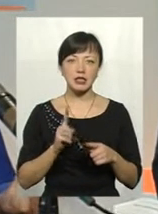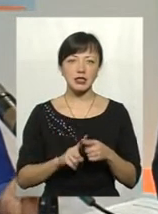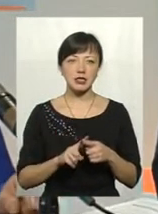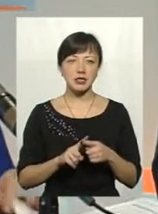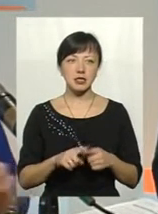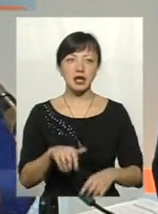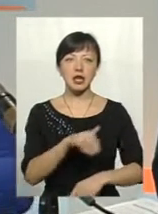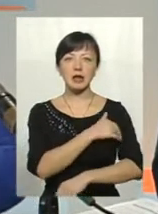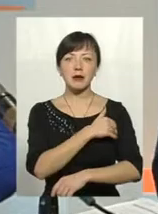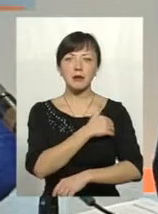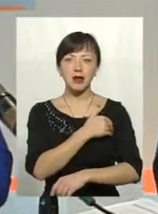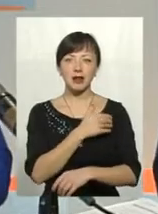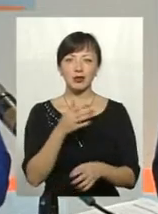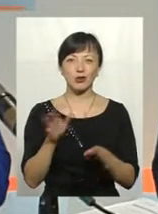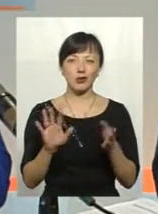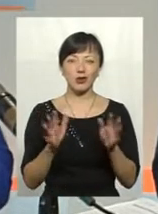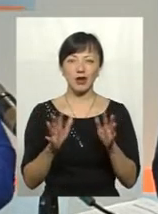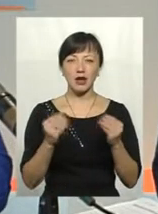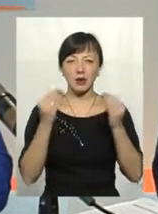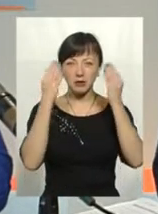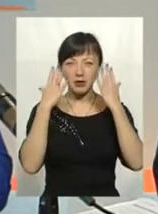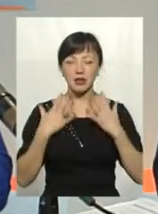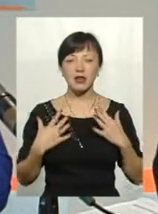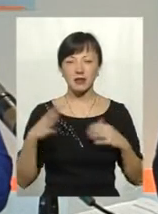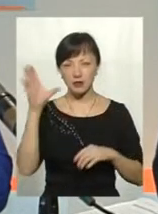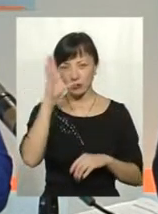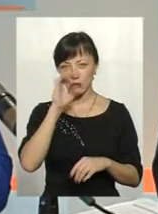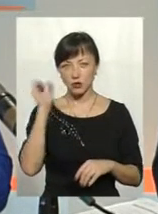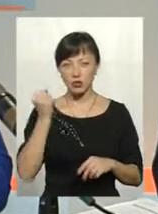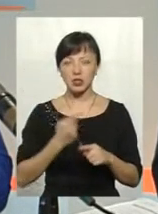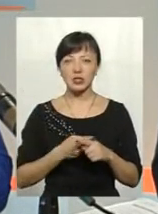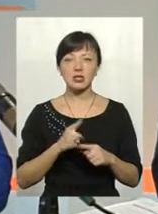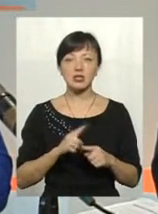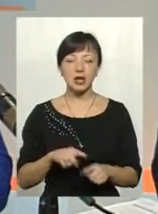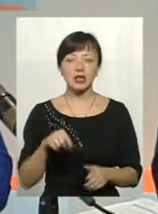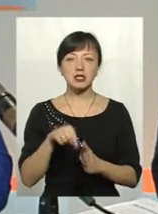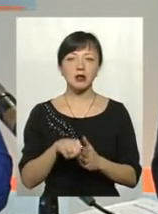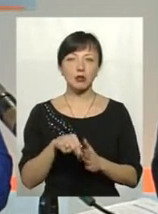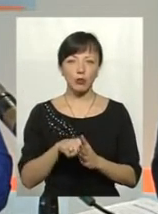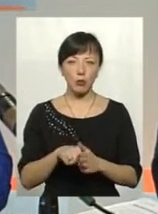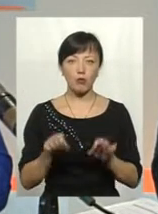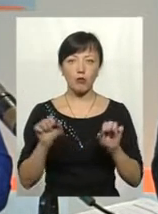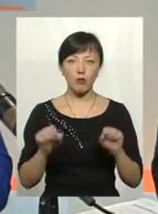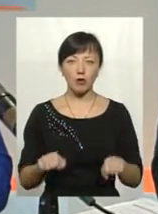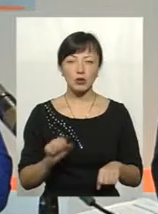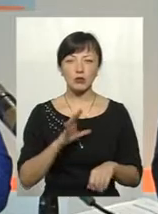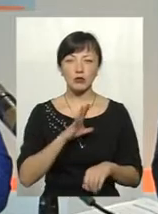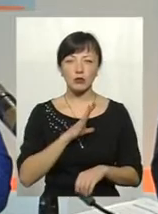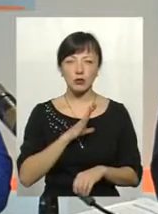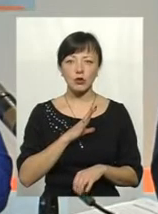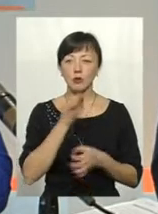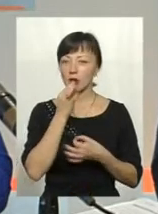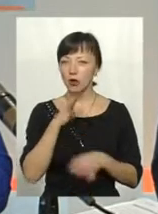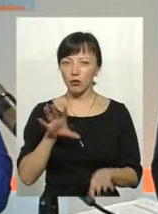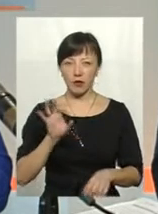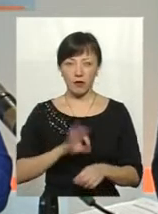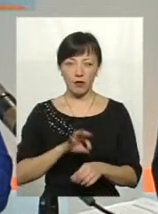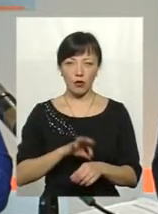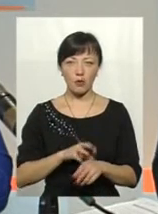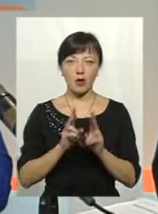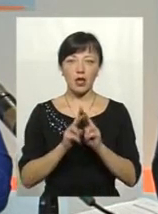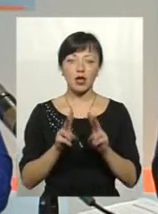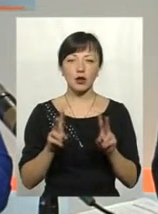субфебрильна температура, це пітливість вночі. Це симптом, який може бути, ці симптоми можуть бути при любій хворобі. І